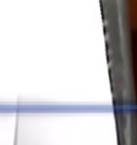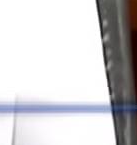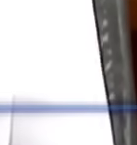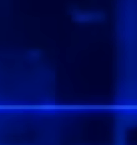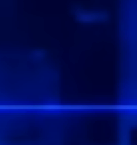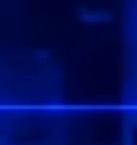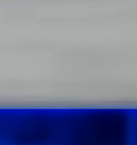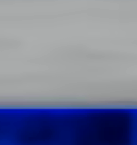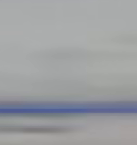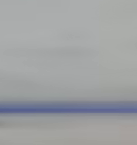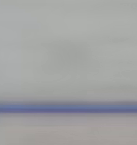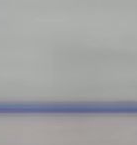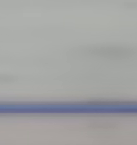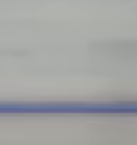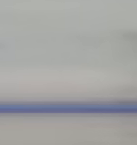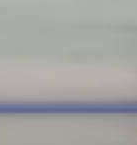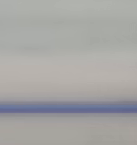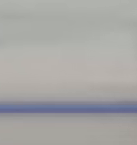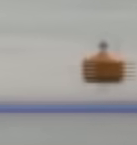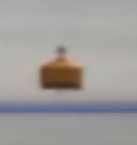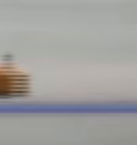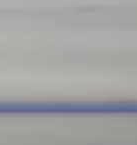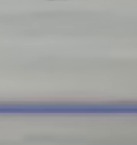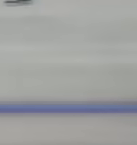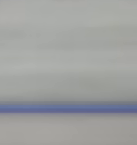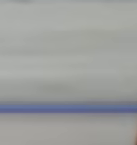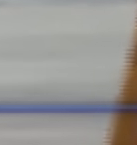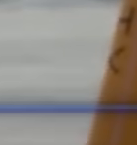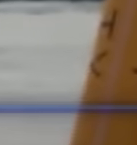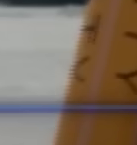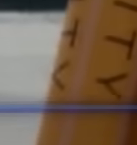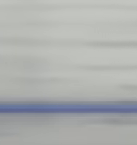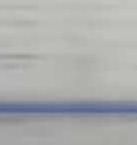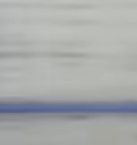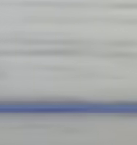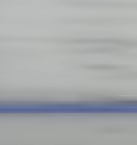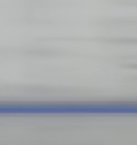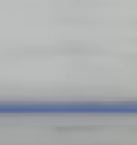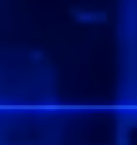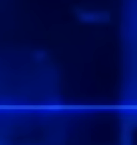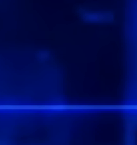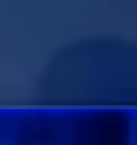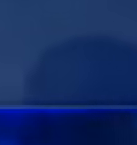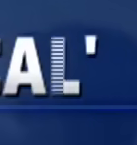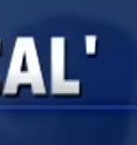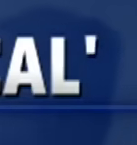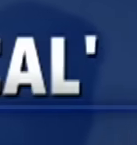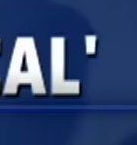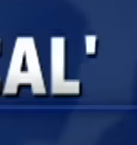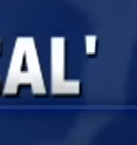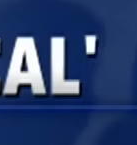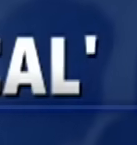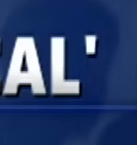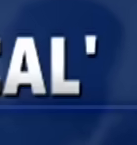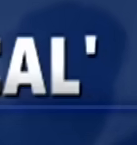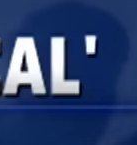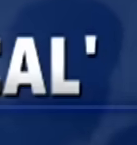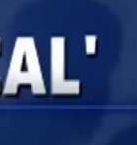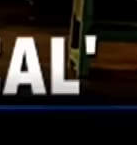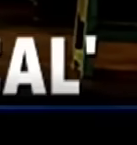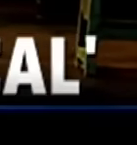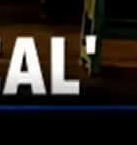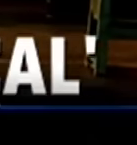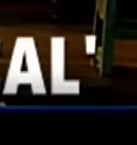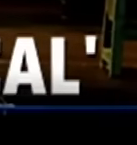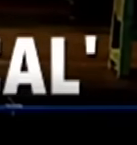scam. Mga jet suit pilots nagkarera sa Dubai. At intense na batuhan ng linya